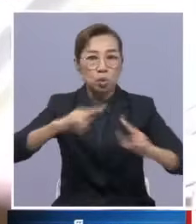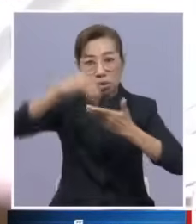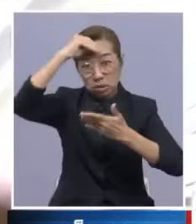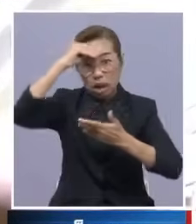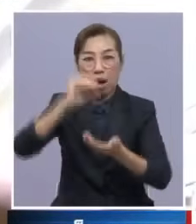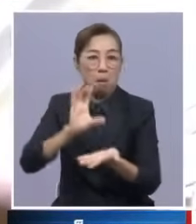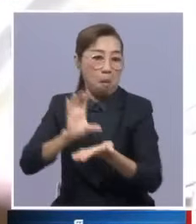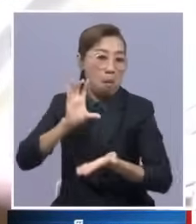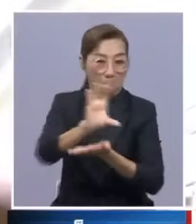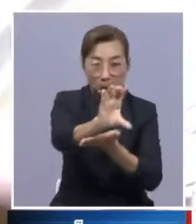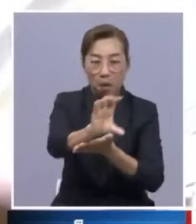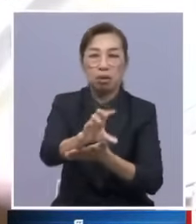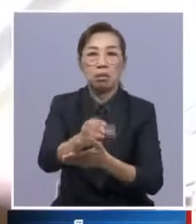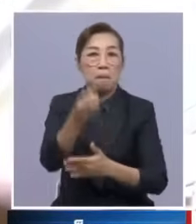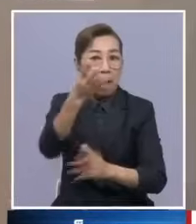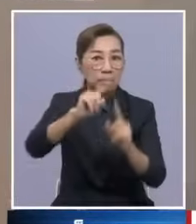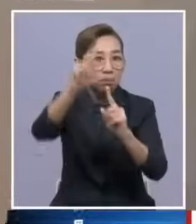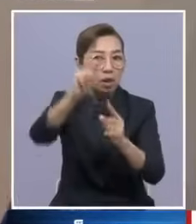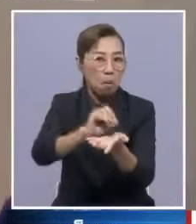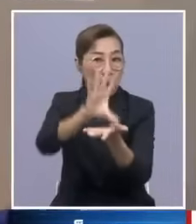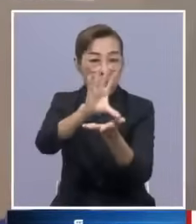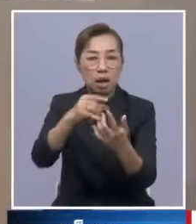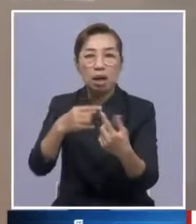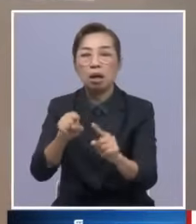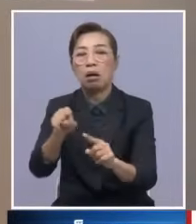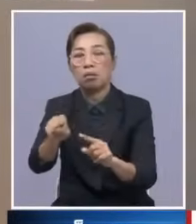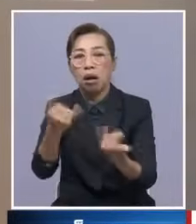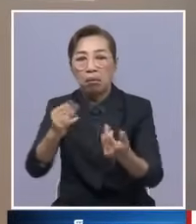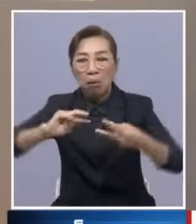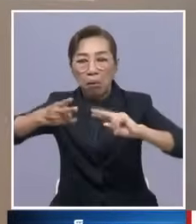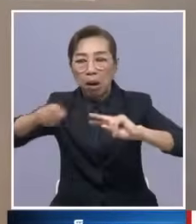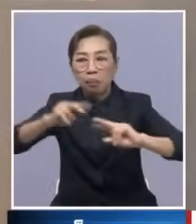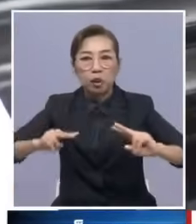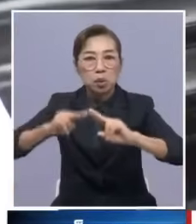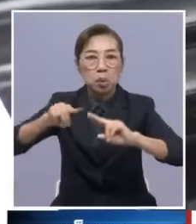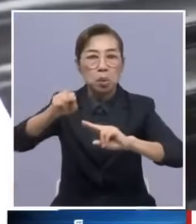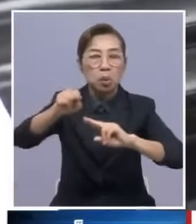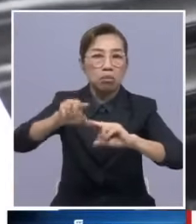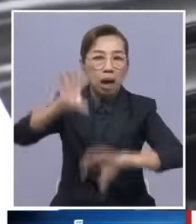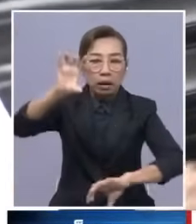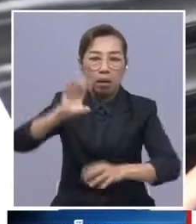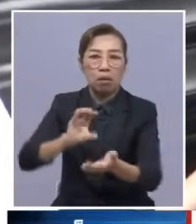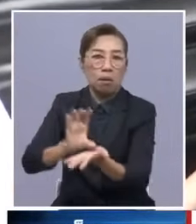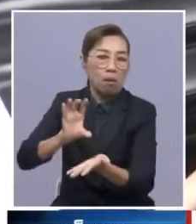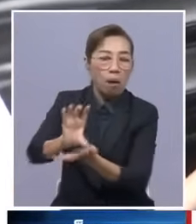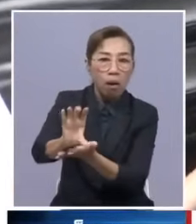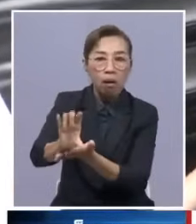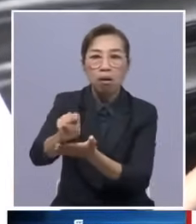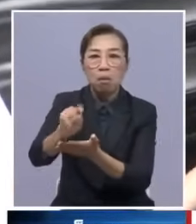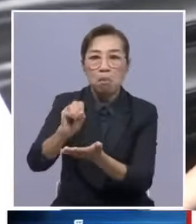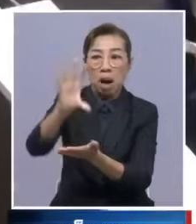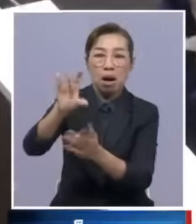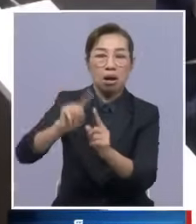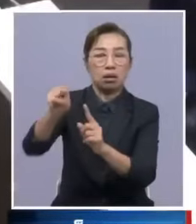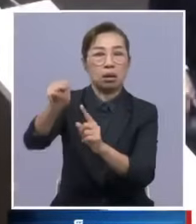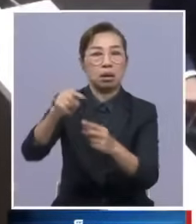ไทยแซงแถมที่สำคัญทีคือกระทรวงกลาโหมที่ได้งบเพิ่มอะ โอ้อ ันนี้ก็อย่างก้าวไกล ค ุ ณ